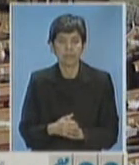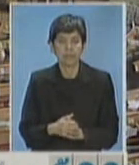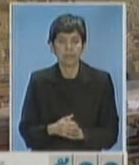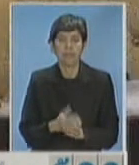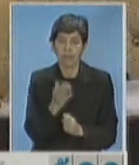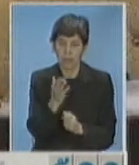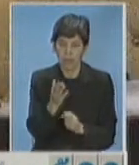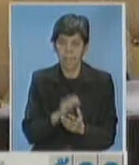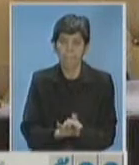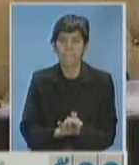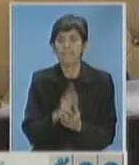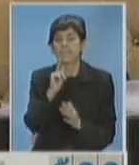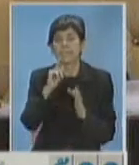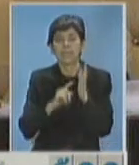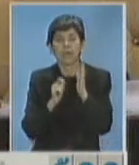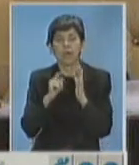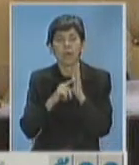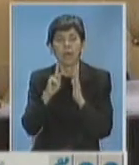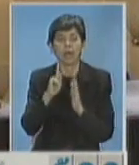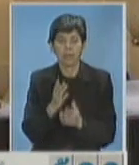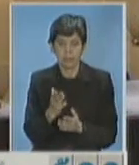เชิญท่านก่อแก้วครับ